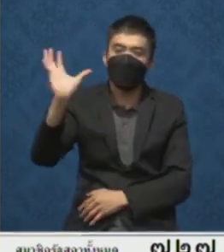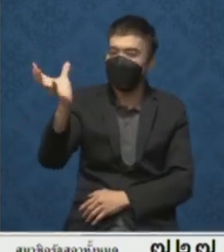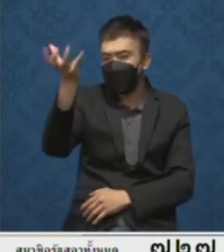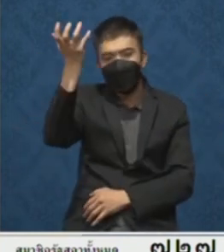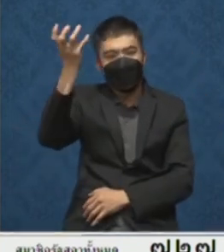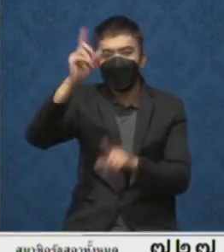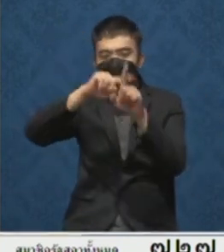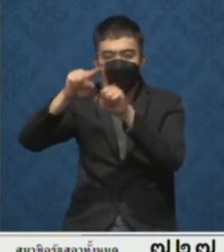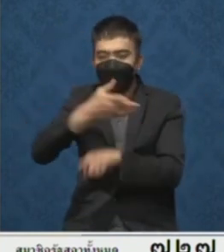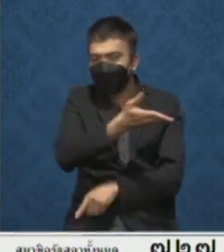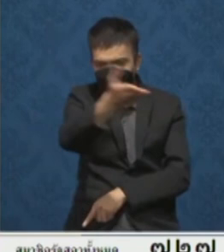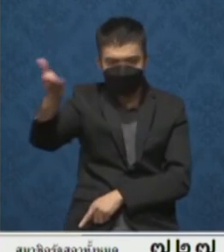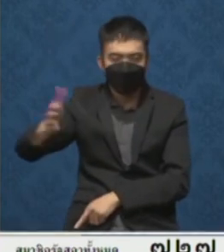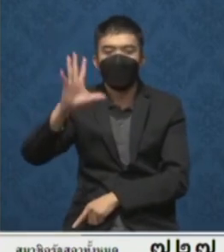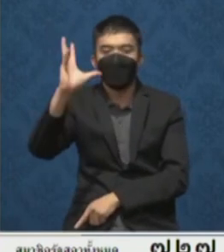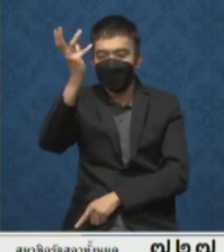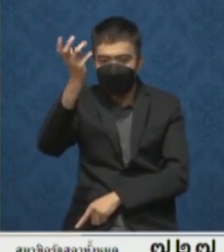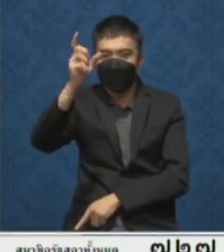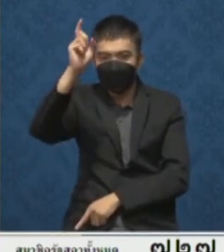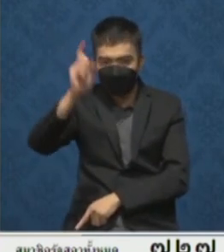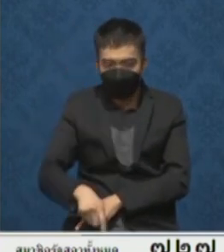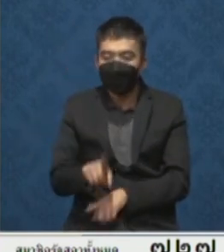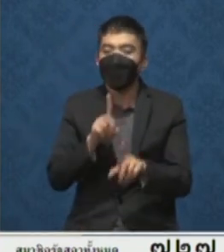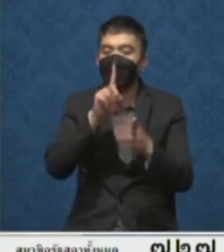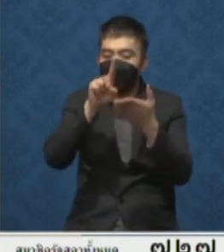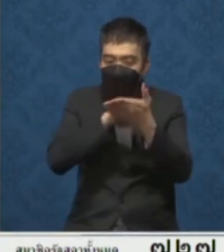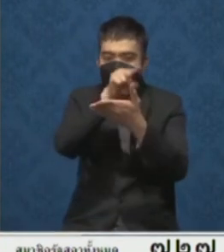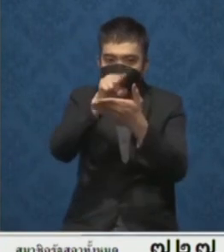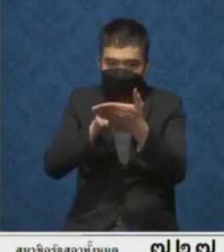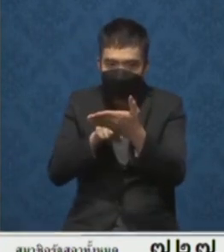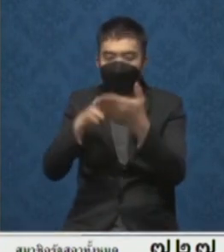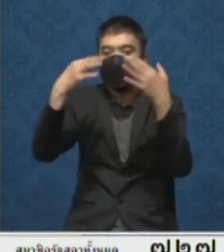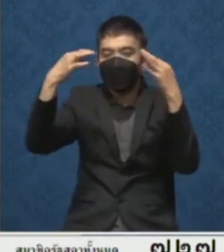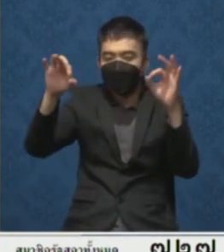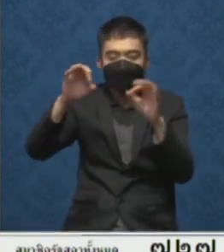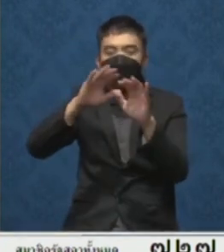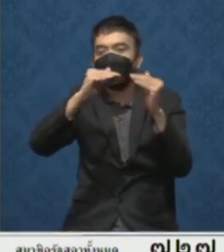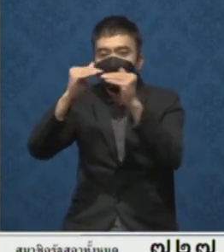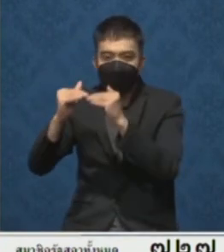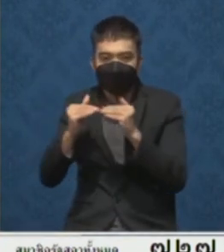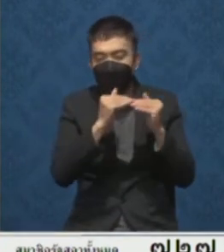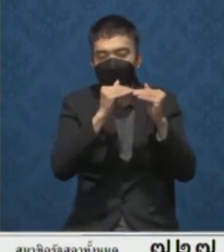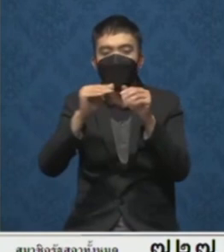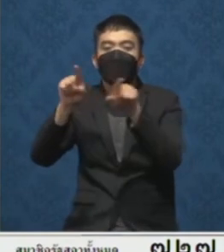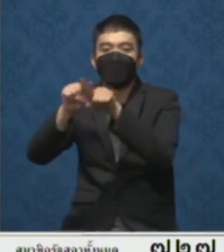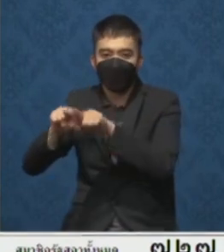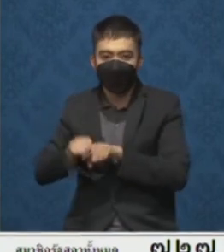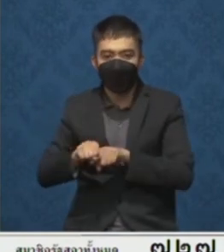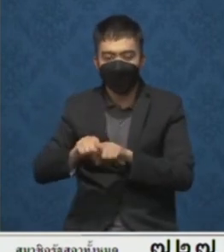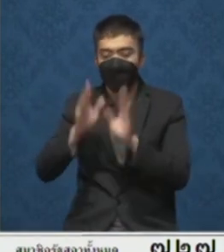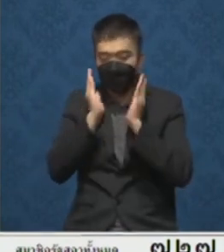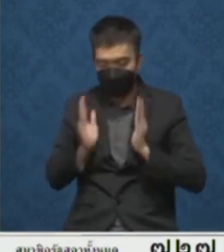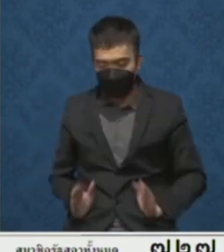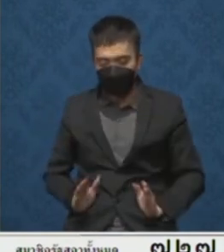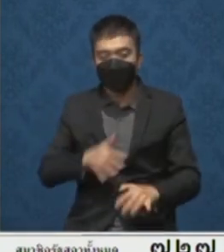ขายอมรับกันหมดกันเลยค่ะท่านประธานว่าจะต้องผ่านการเลือกตั้งทั้งเสรีและเป็นธรรมหลักการประชาชนเป็นใหญ่ต้องผ่าน